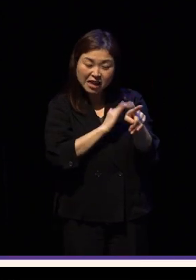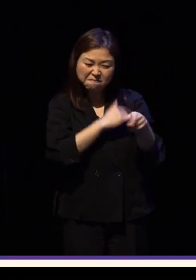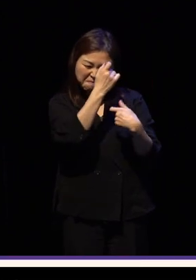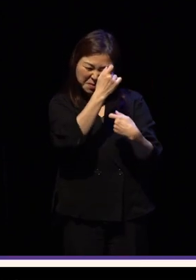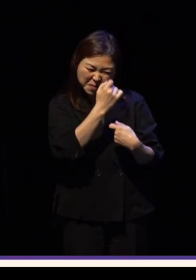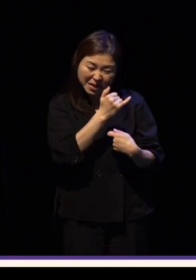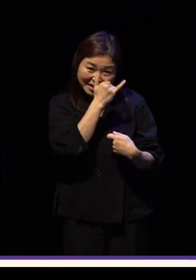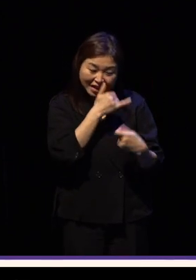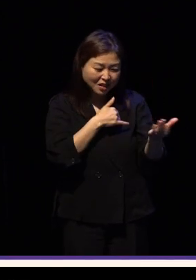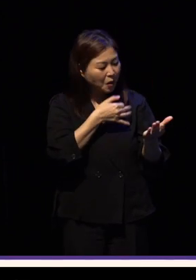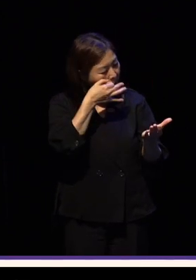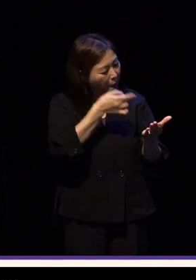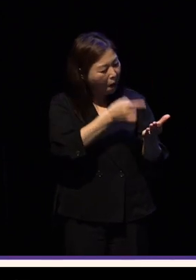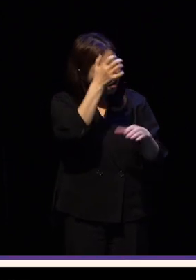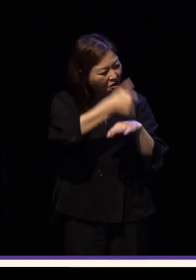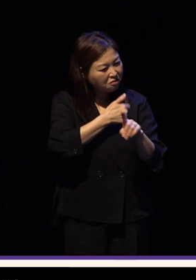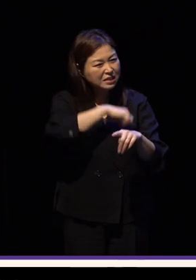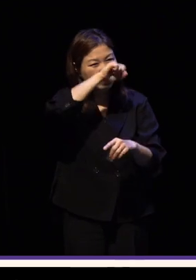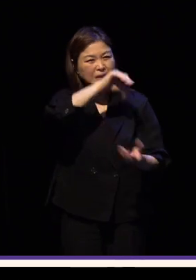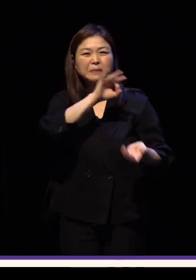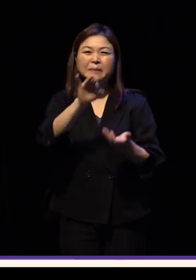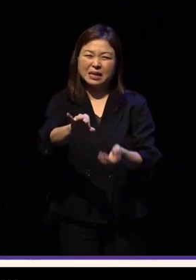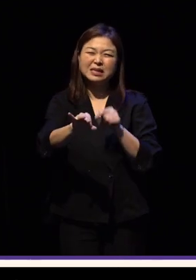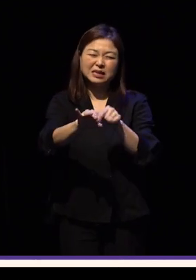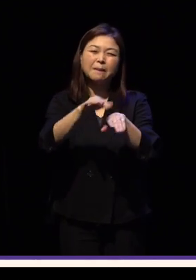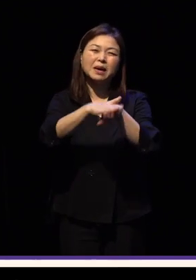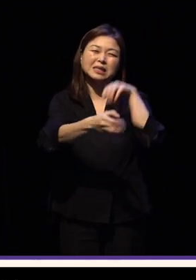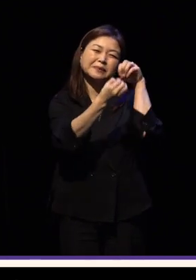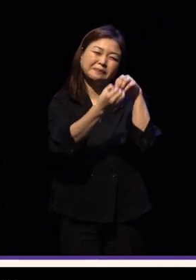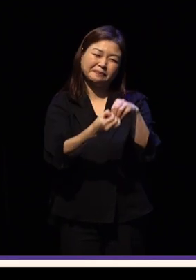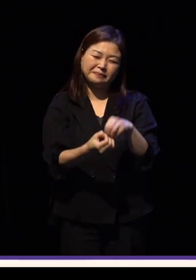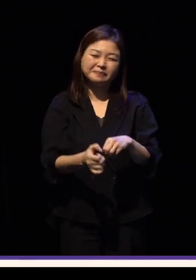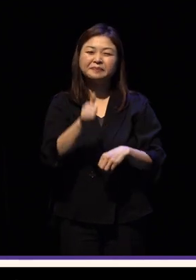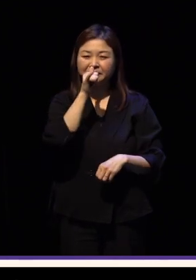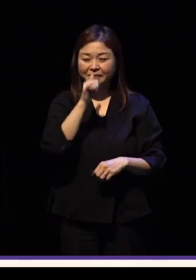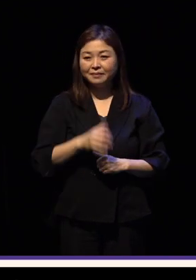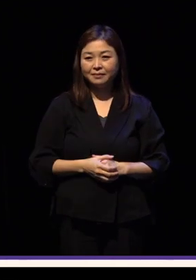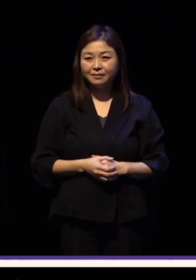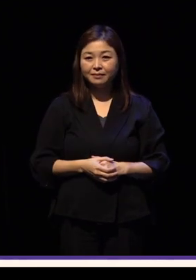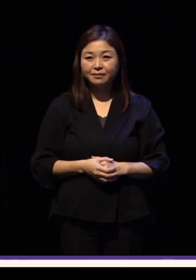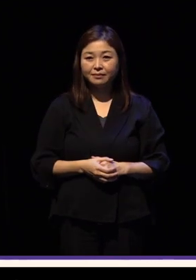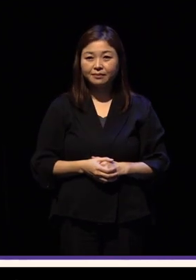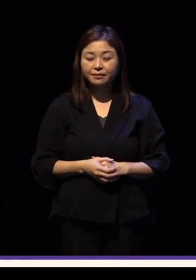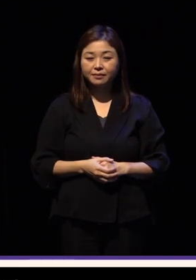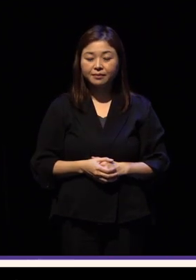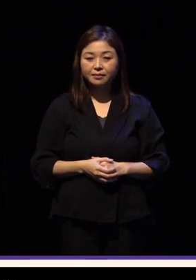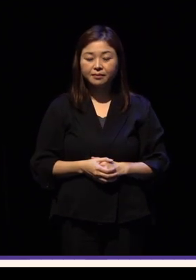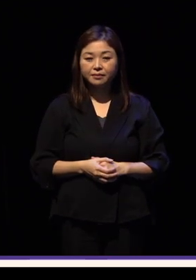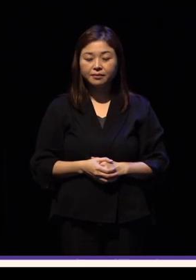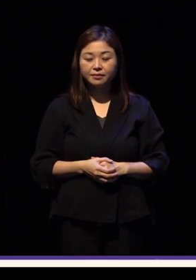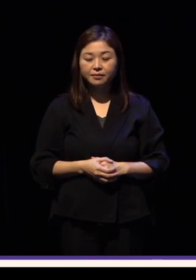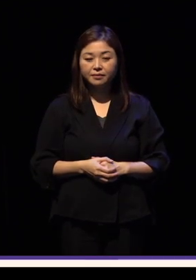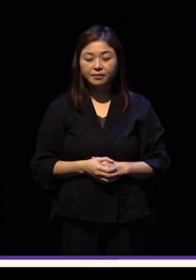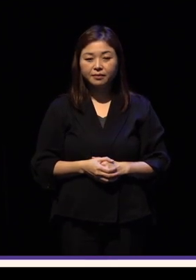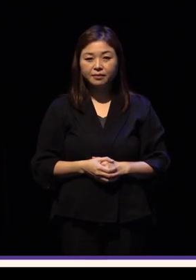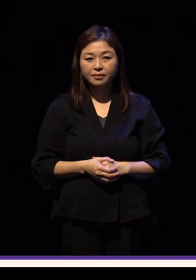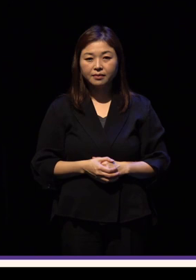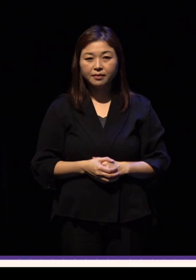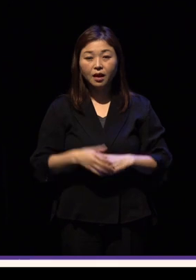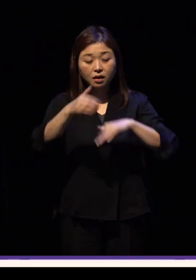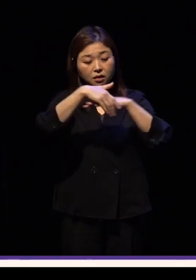있는 데가 받는 것이 지금까지는 상례였던 겁니다. 그런데 그